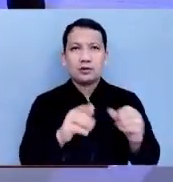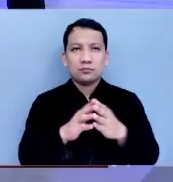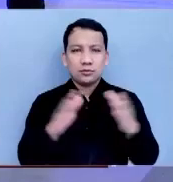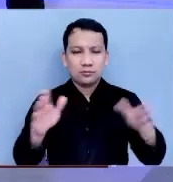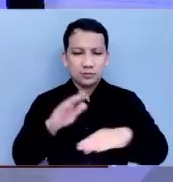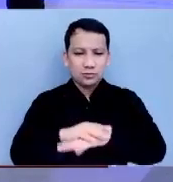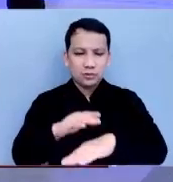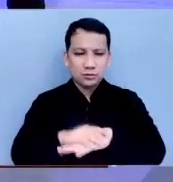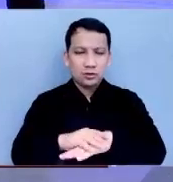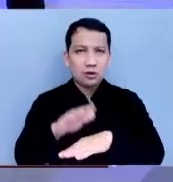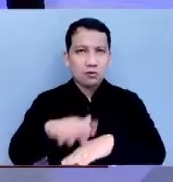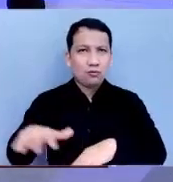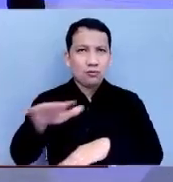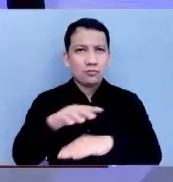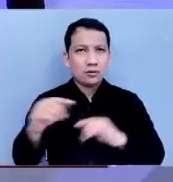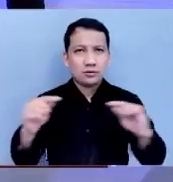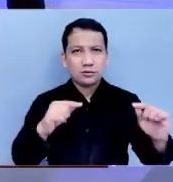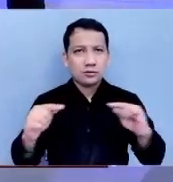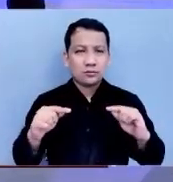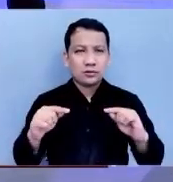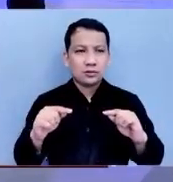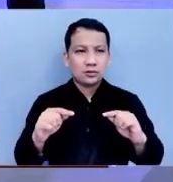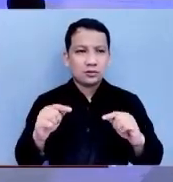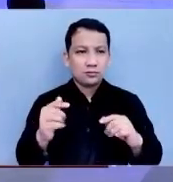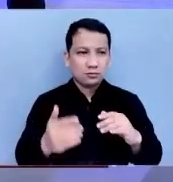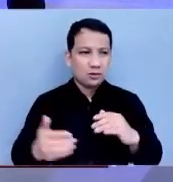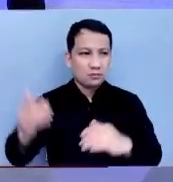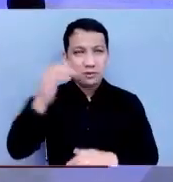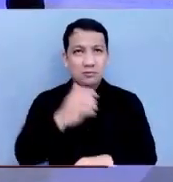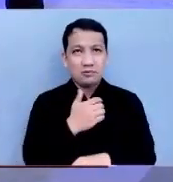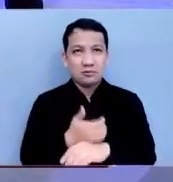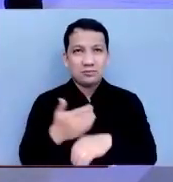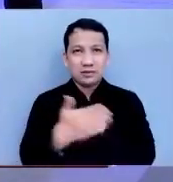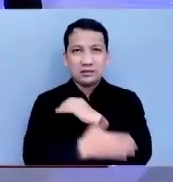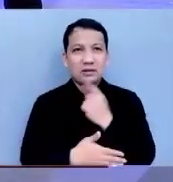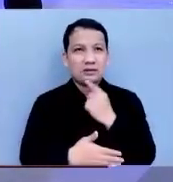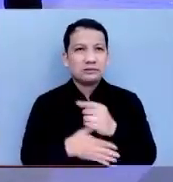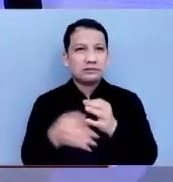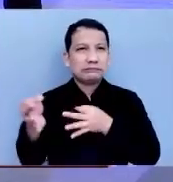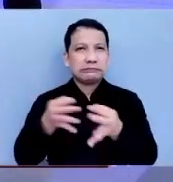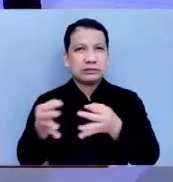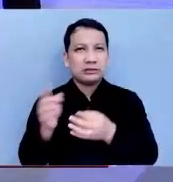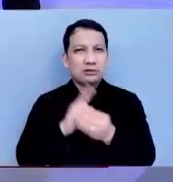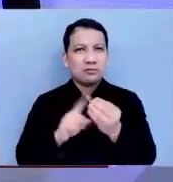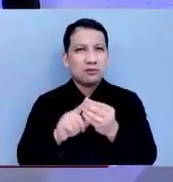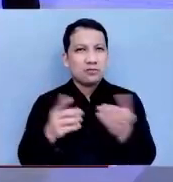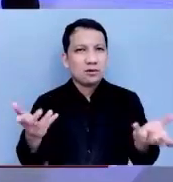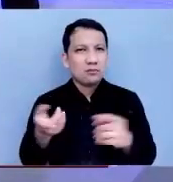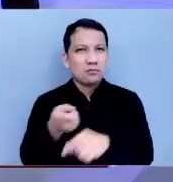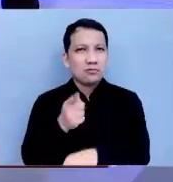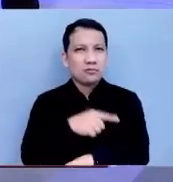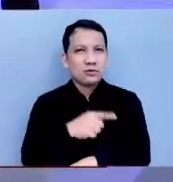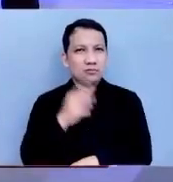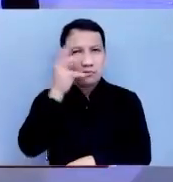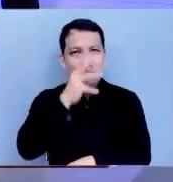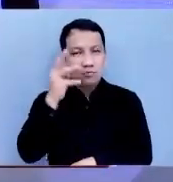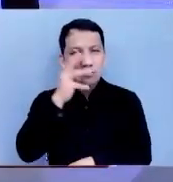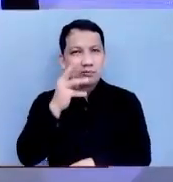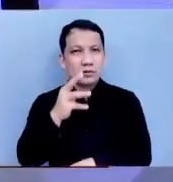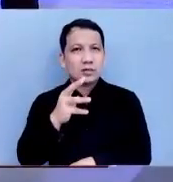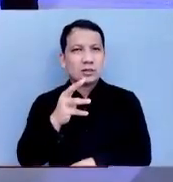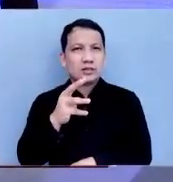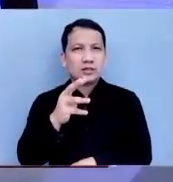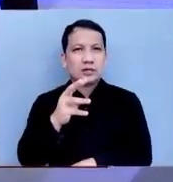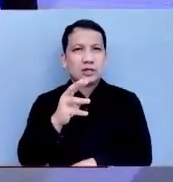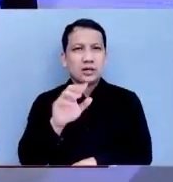ng espionage dahil sa rivalry ng mga superpowers. Yun lang, hindi piniliwalag ng senadora kung saan galing ang kanyang pangamba ng espionage.